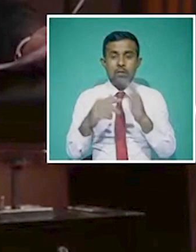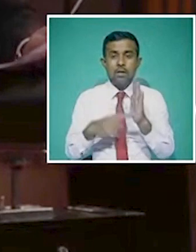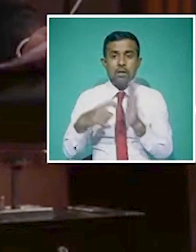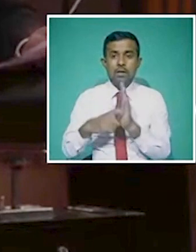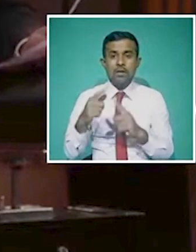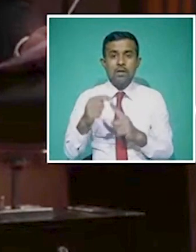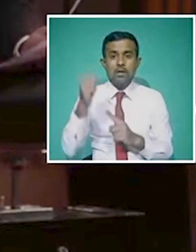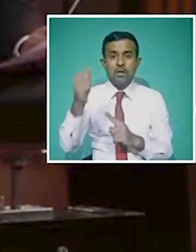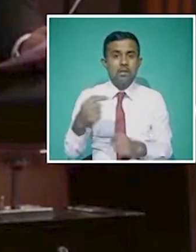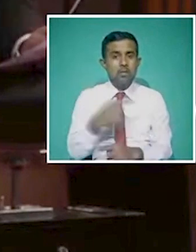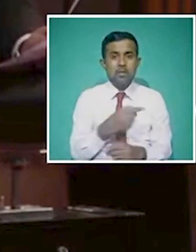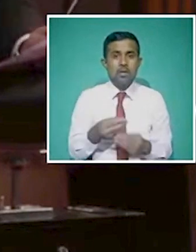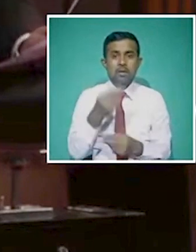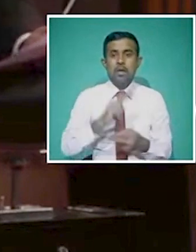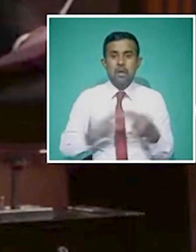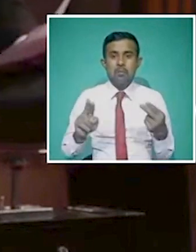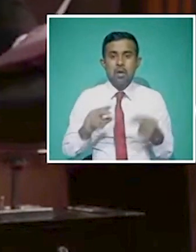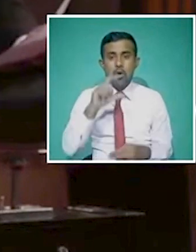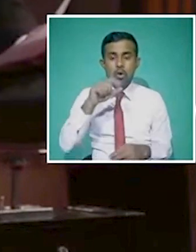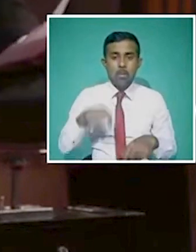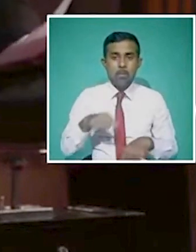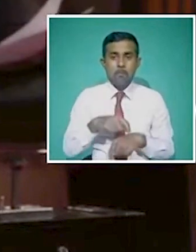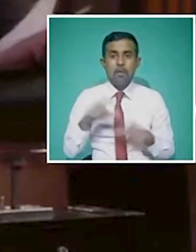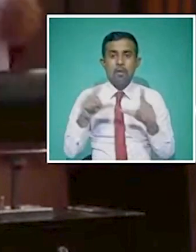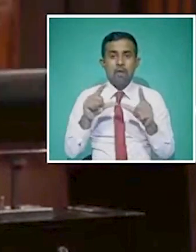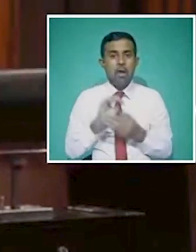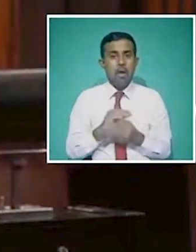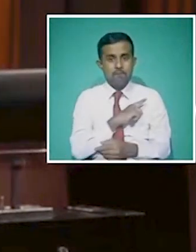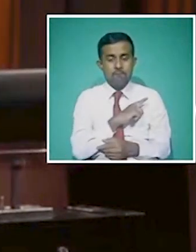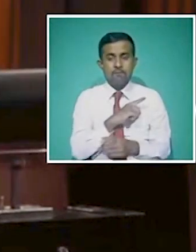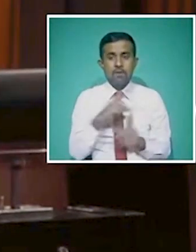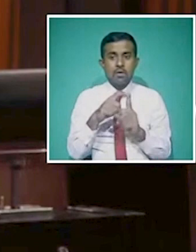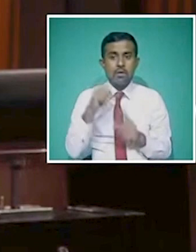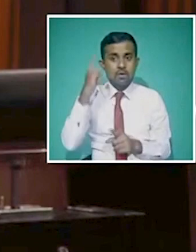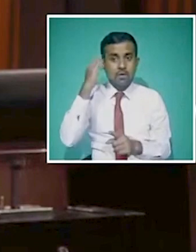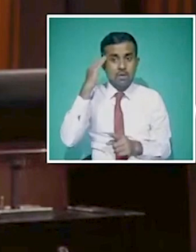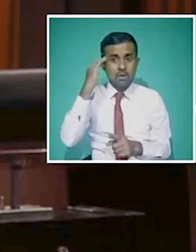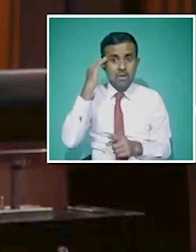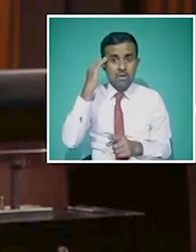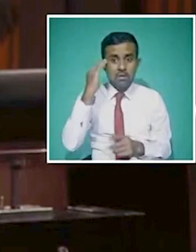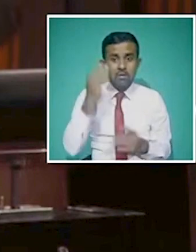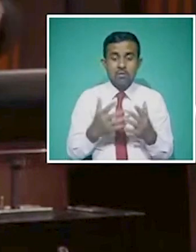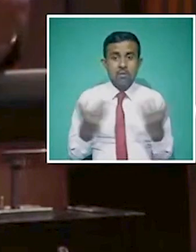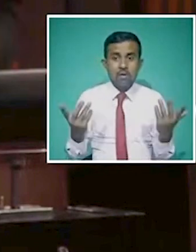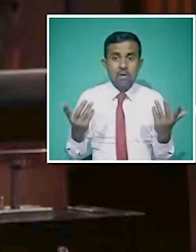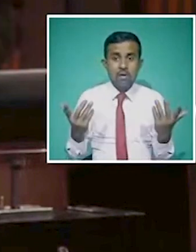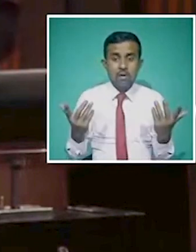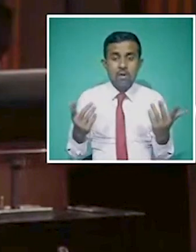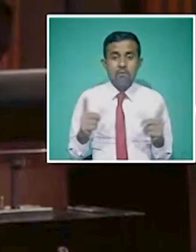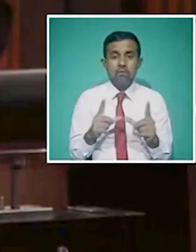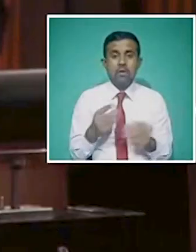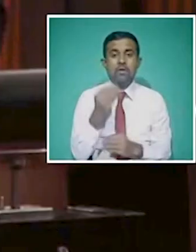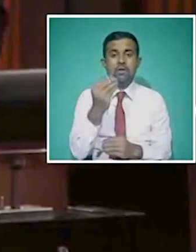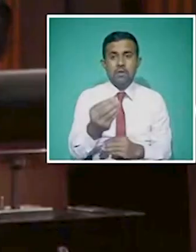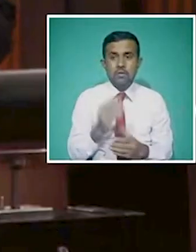තිරුකුණාමලේ ඉංජිනේරුවට මේක දෙන්න එපා. කොළඹ දැන් දැනට බලපත්‍රයක් තියෙනවා. අධ්‍යක්ෂකවරියගේ දැනුමත් වීමත් නැතුව මෙන්න මේ පර්මිට් එක